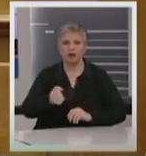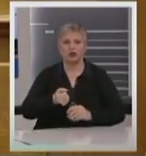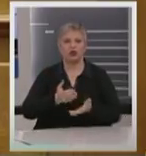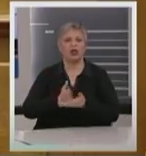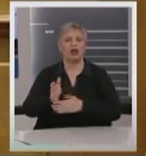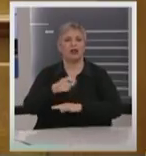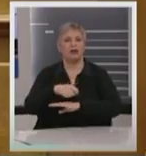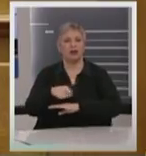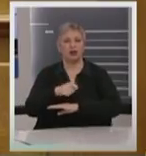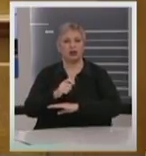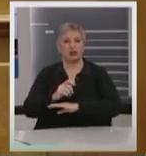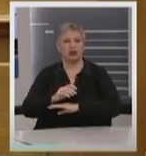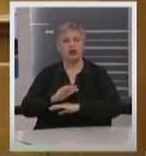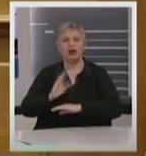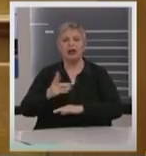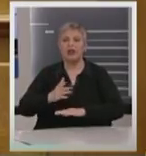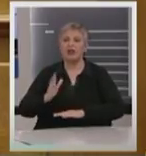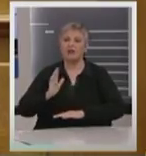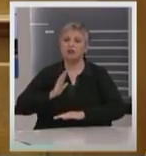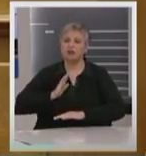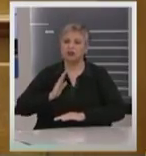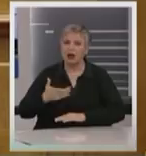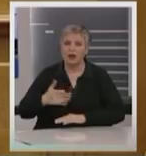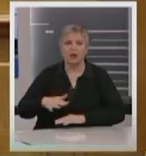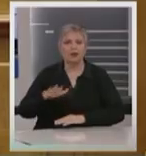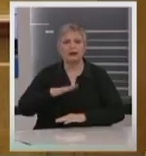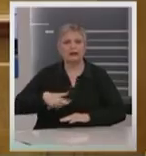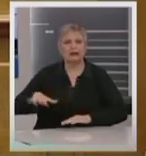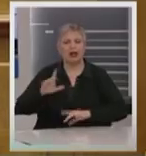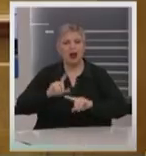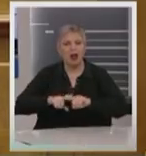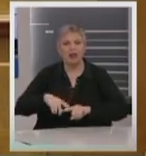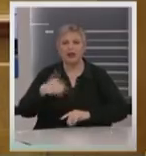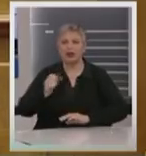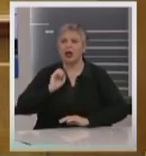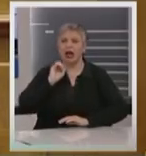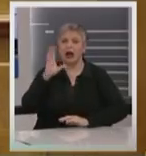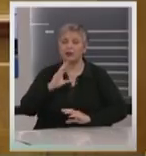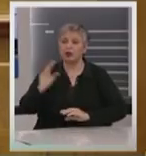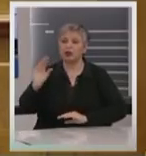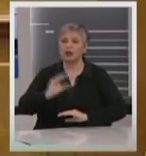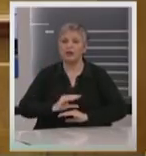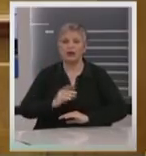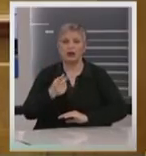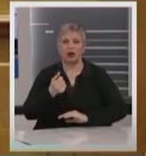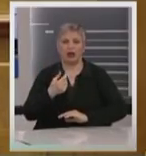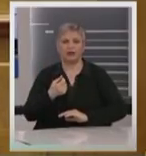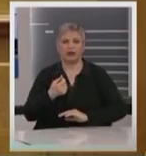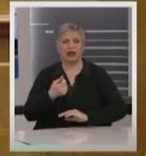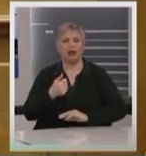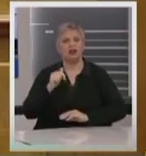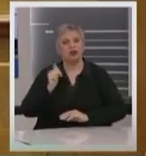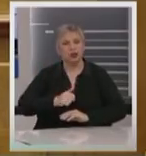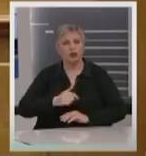και μικρούς, Έλληνες και ξένους επενδυτές. Εμείς αυτές τις δεσμεύσεις μας